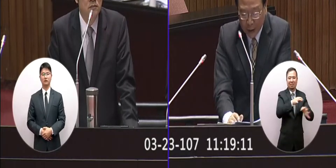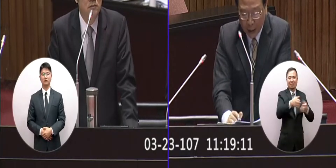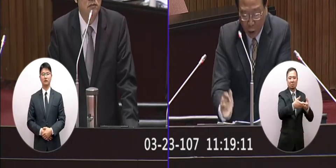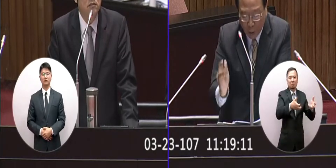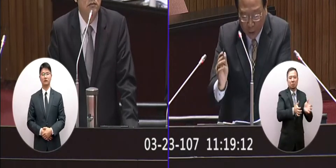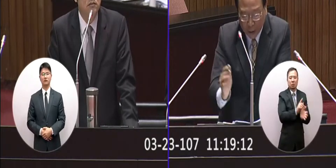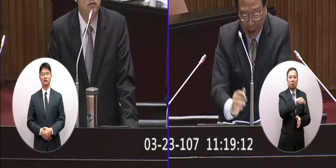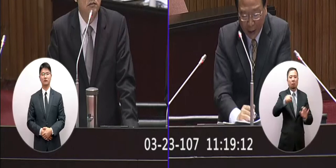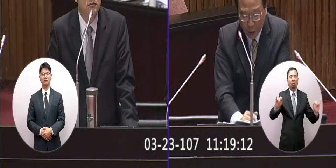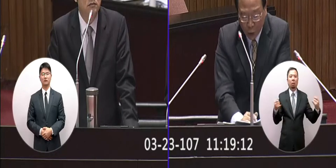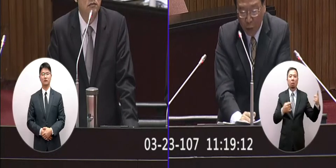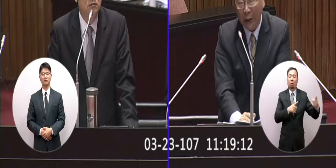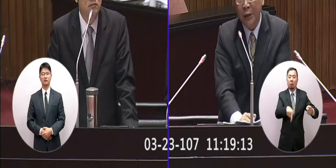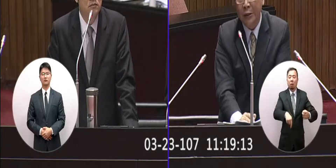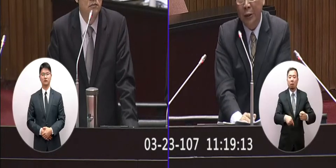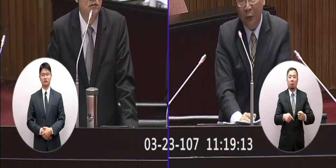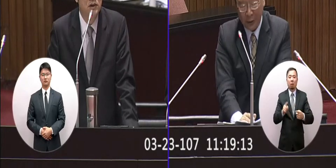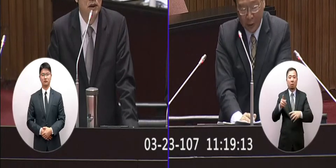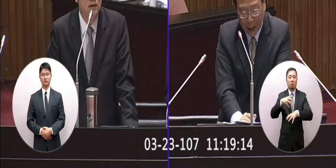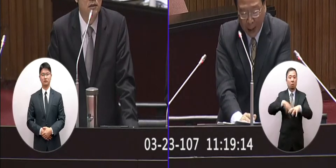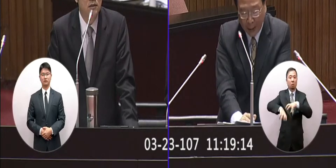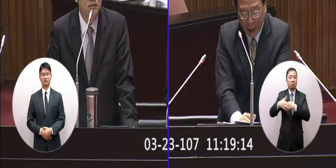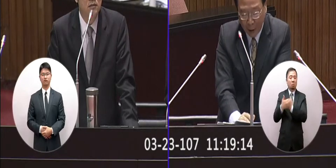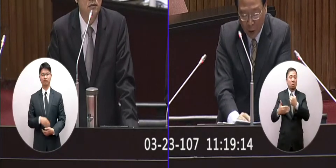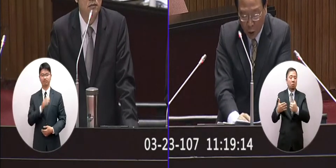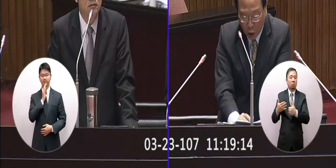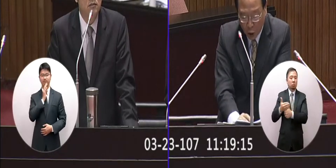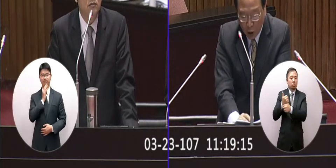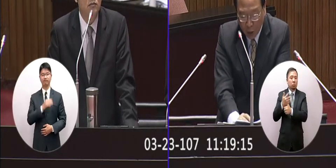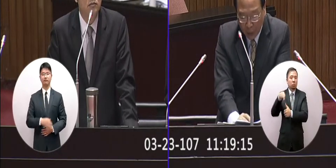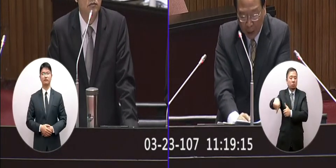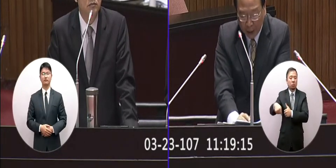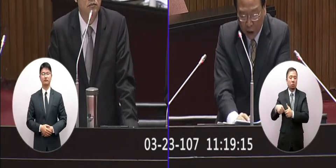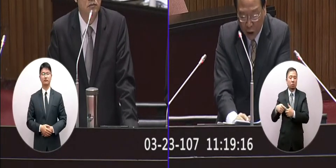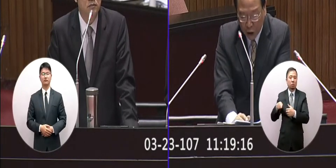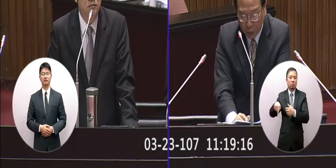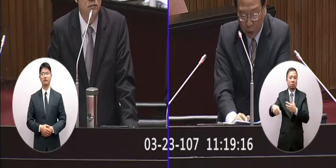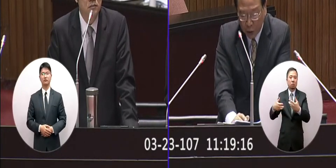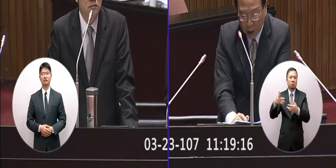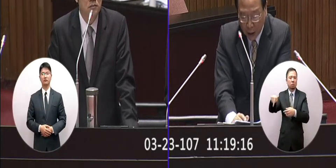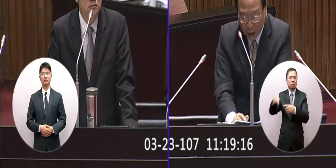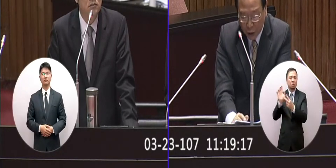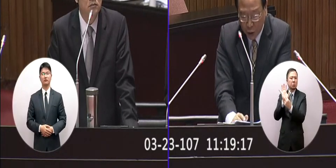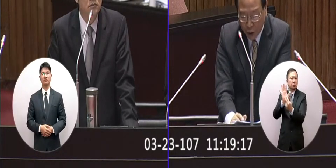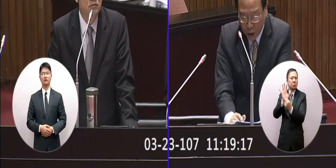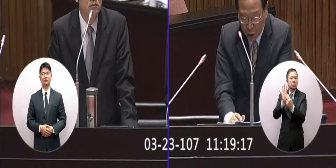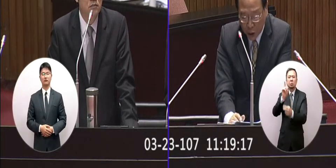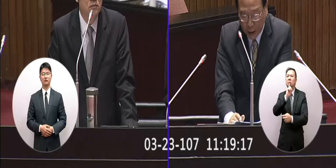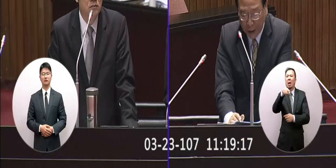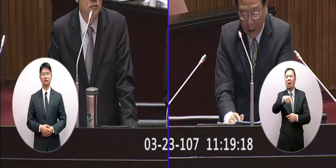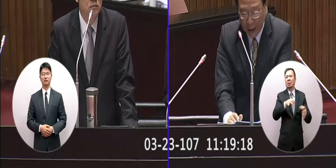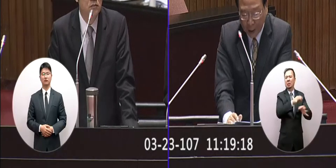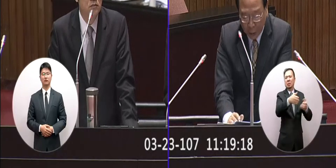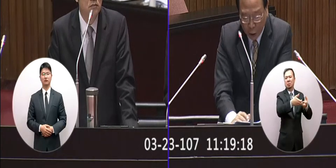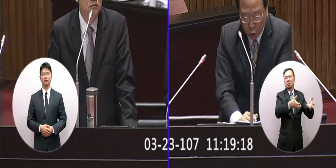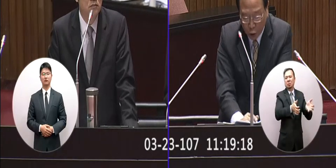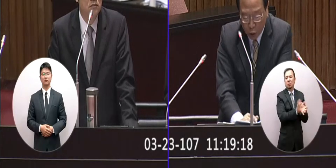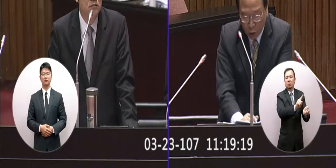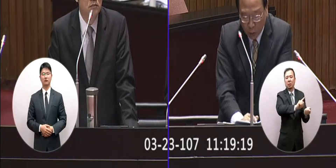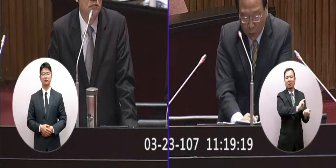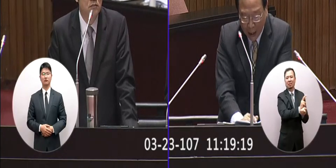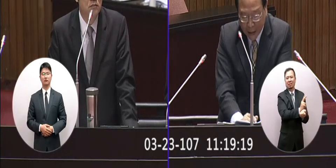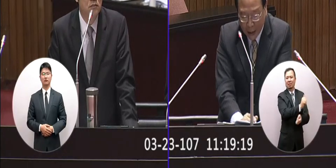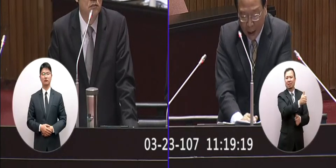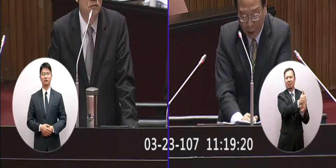贵在广播电台专访的时候，他开炮说批评经济部能源局林权人啊评